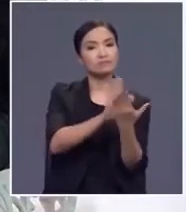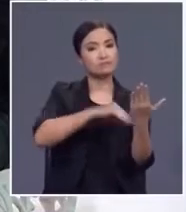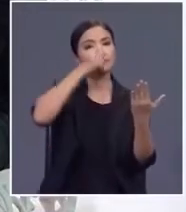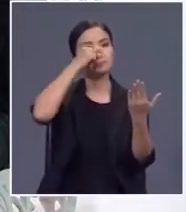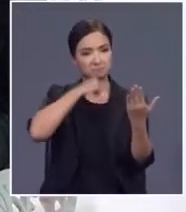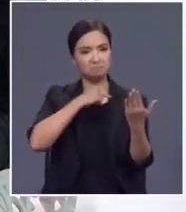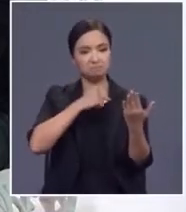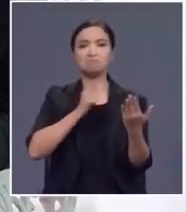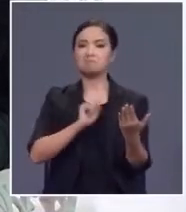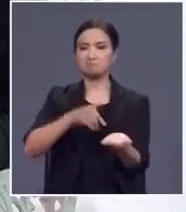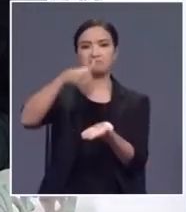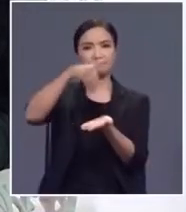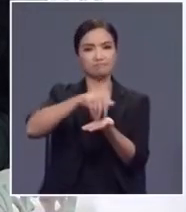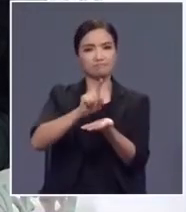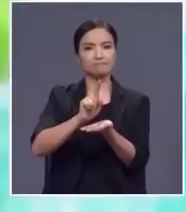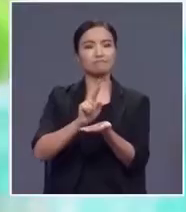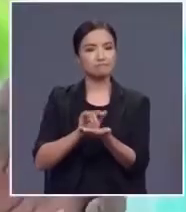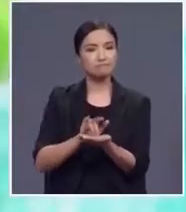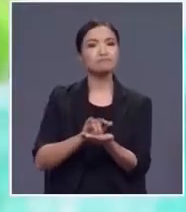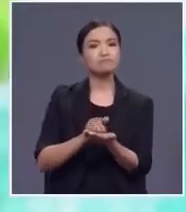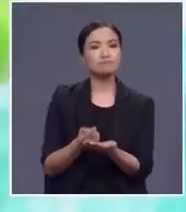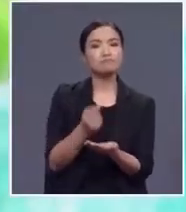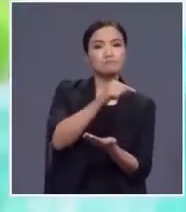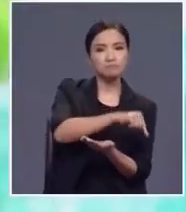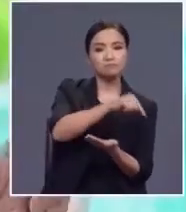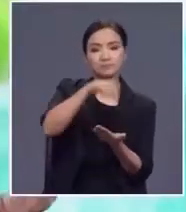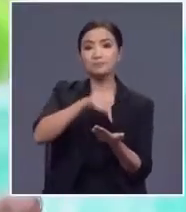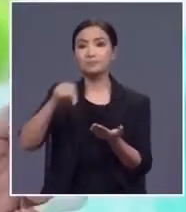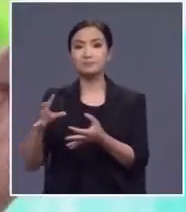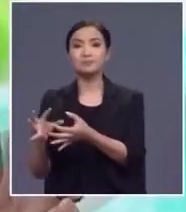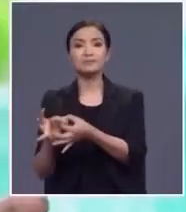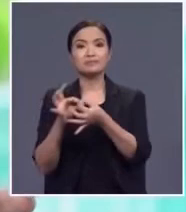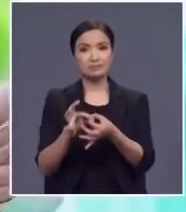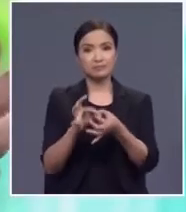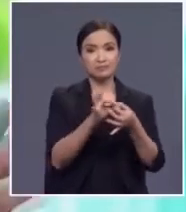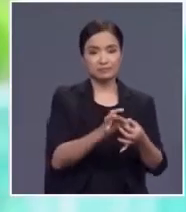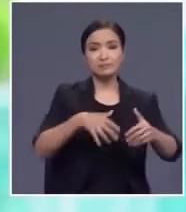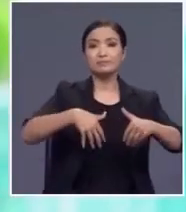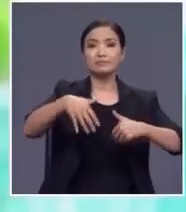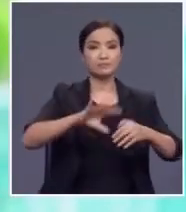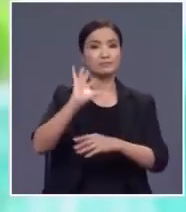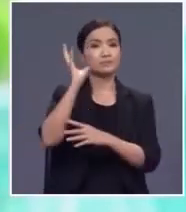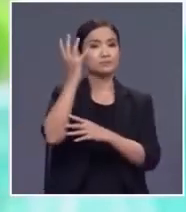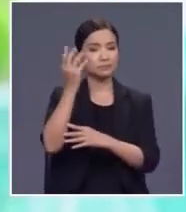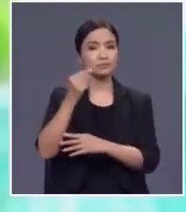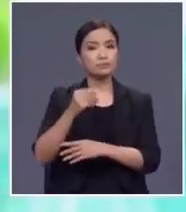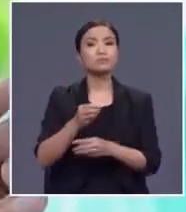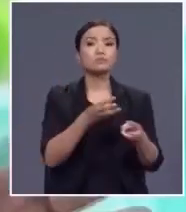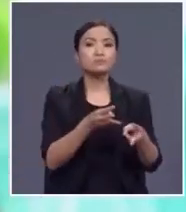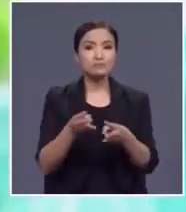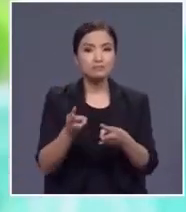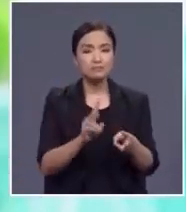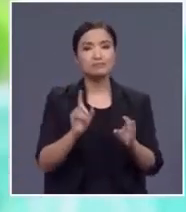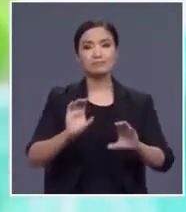ในภูมิภาคนี้จะเกิดขึ้นอย่างแน่นอนอย่างที่ผมพูดเมื่อตอนต้นว่าการเชื่อมโยงประชาคมโลก ด้วยกลไกประชารัฐเนี่ยก็คือมันจะไปส